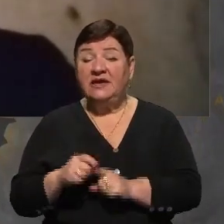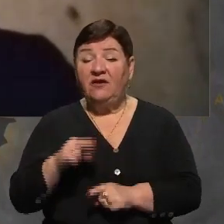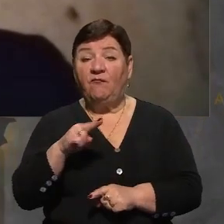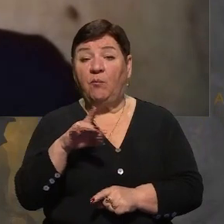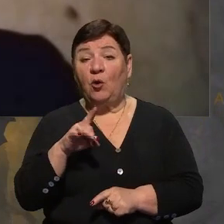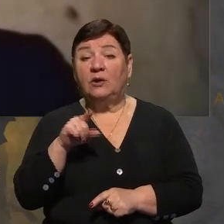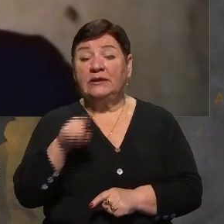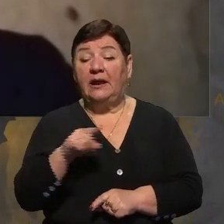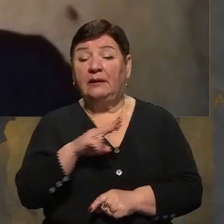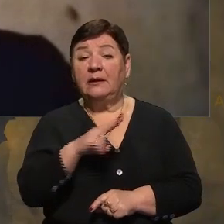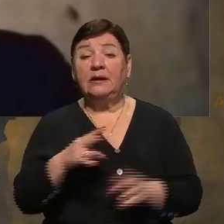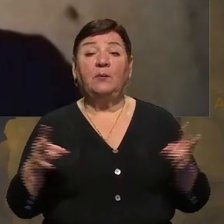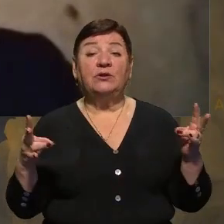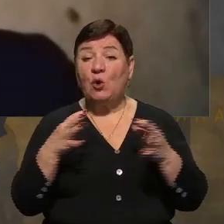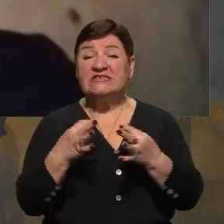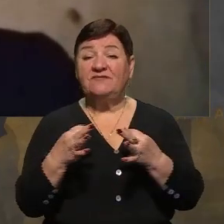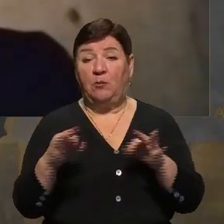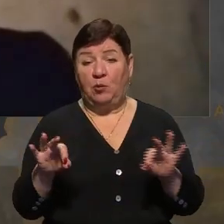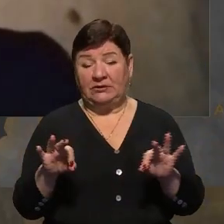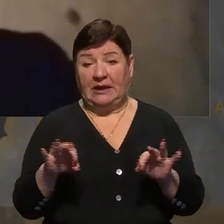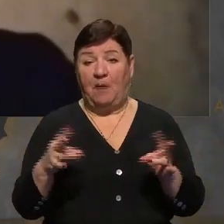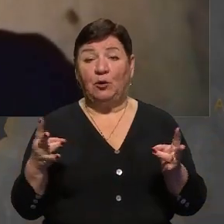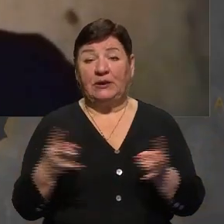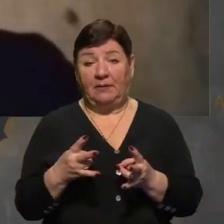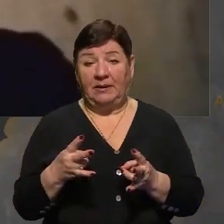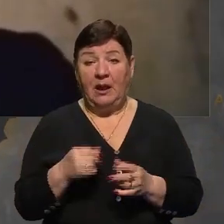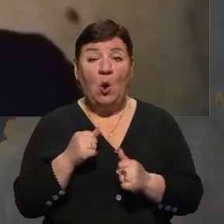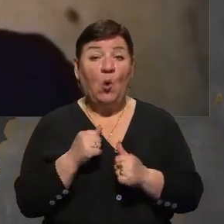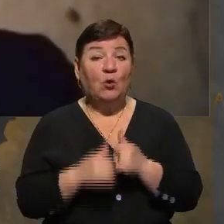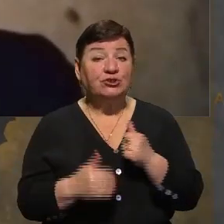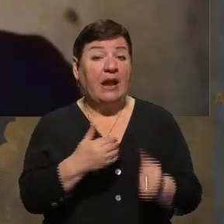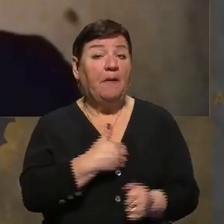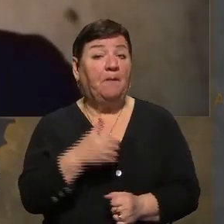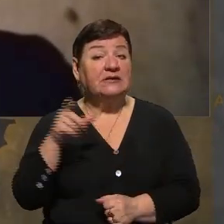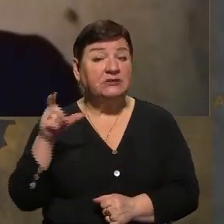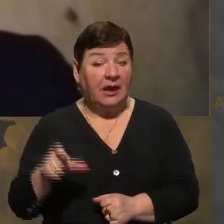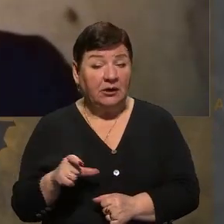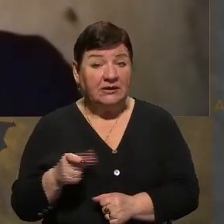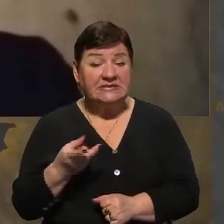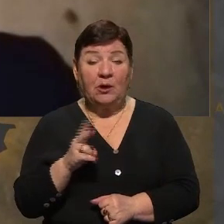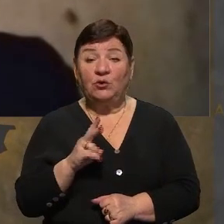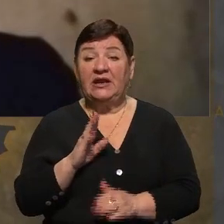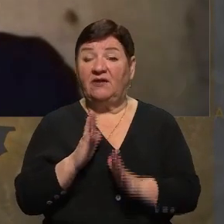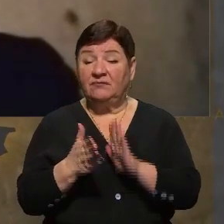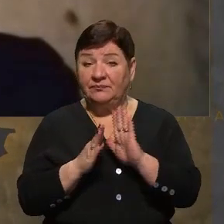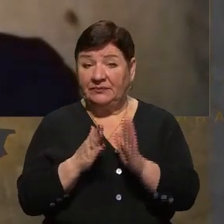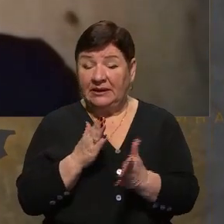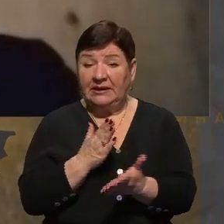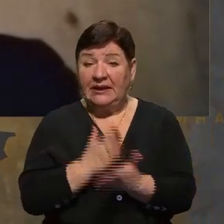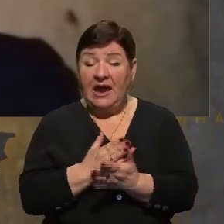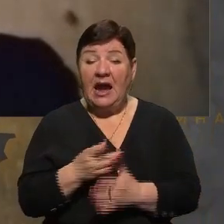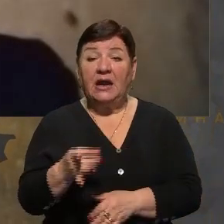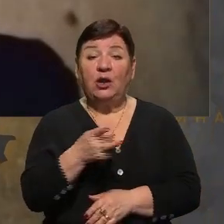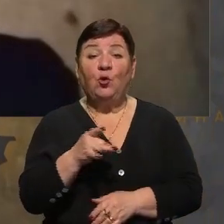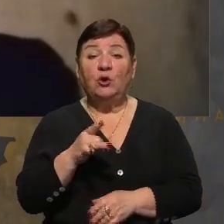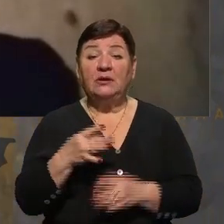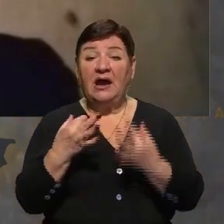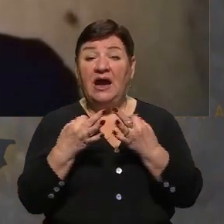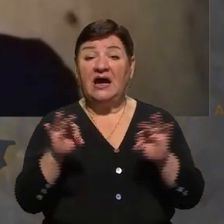які потреби зараз у Легіону Свободи. Кожен бажаючий заходить на Фейсбук, там є паблік «Легіон Свободи», є всі